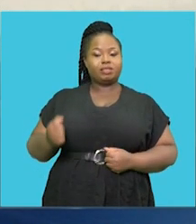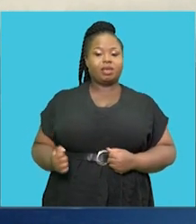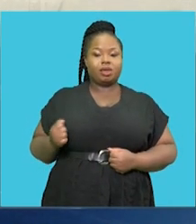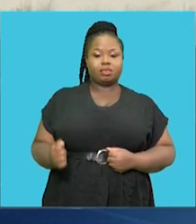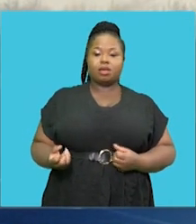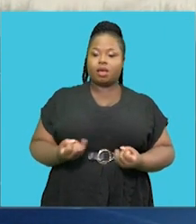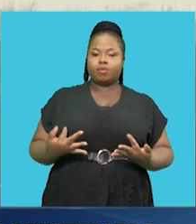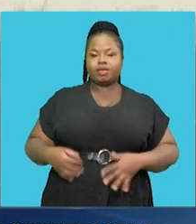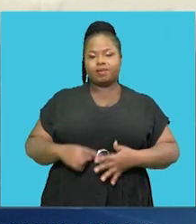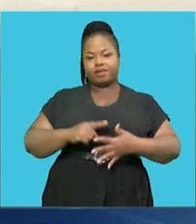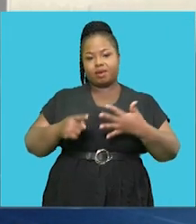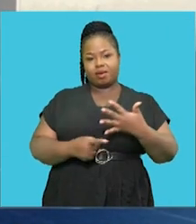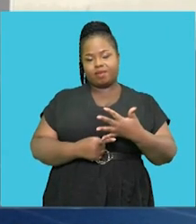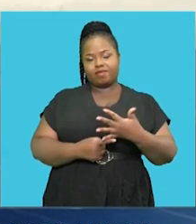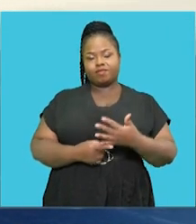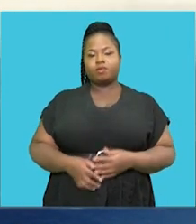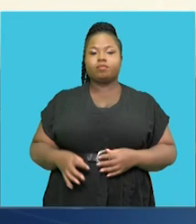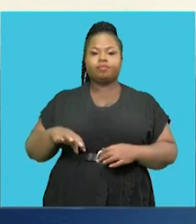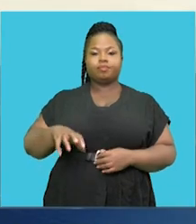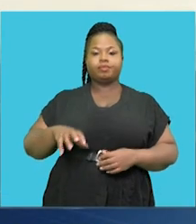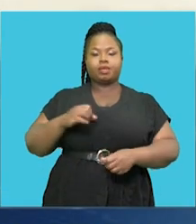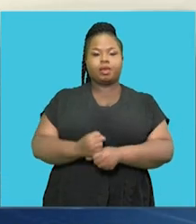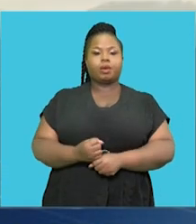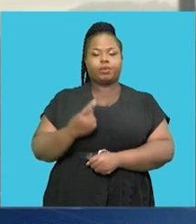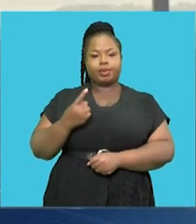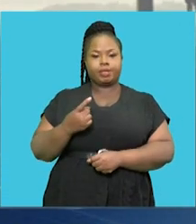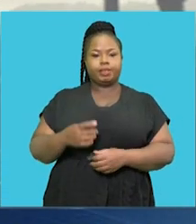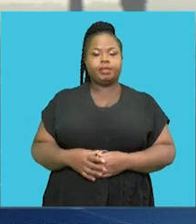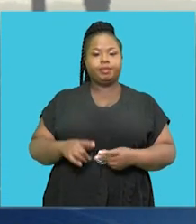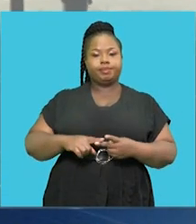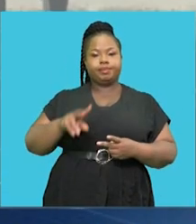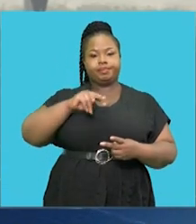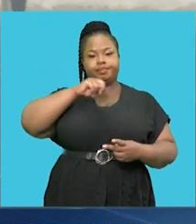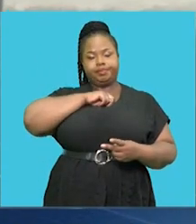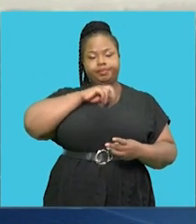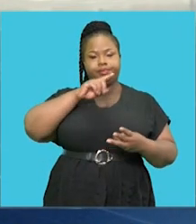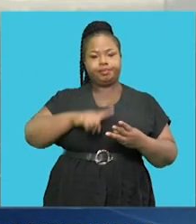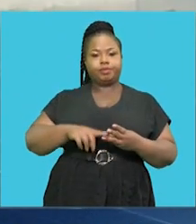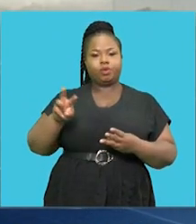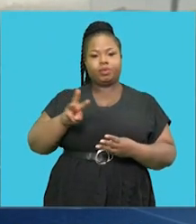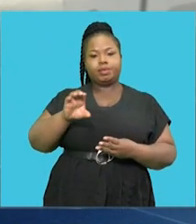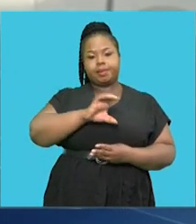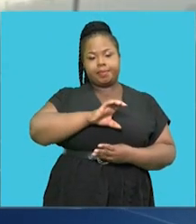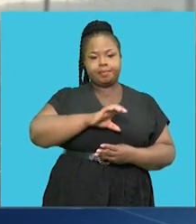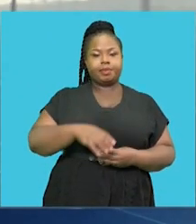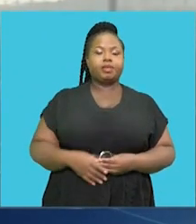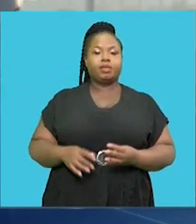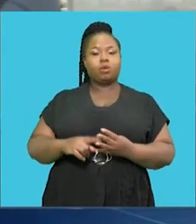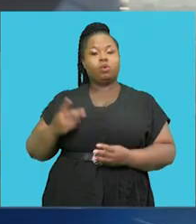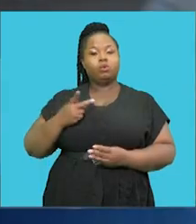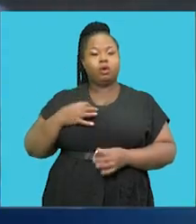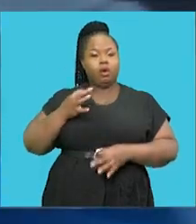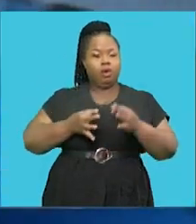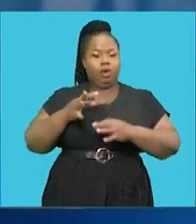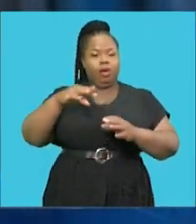ezinhlanu ezibalulekileyo kwiphondo laseRhawutini, KwaZulu-Natal kunye neNtshona Koloni, ekuquka